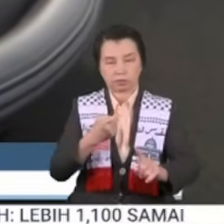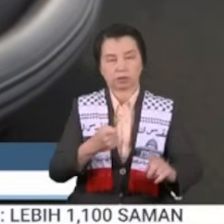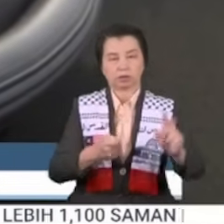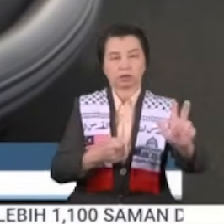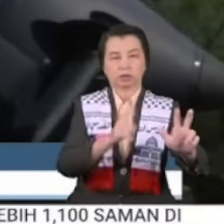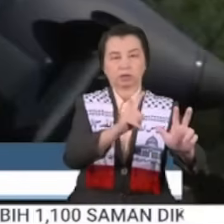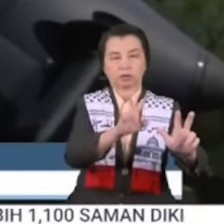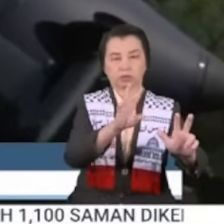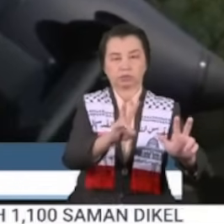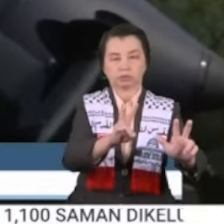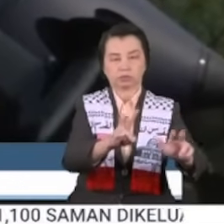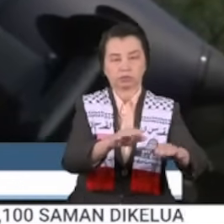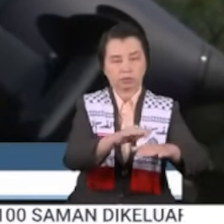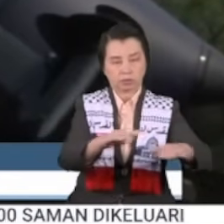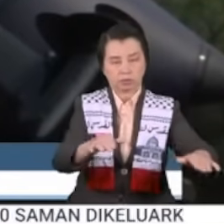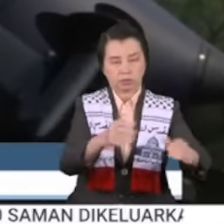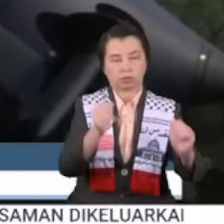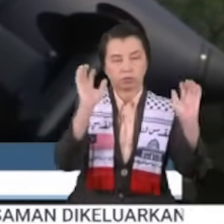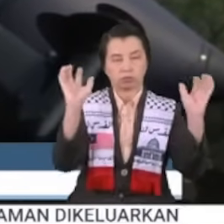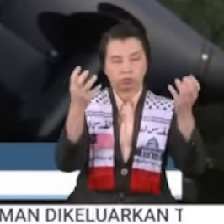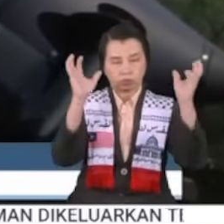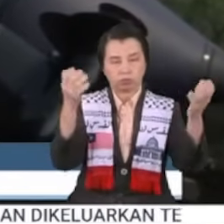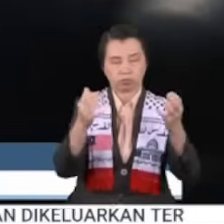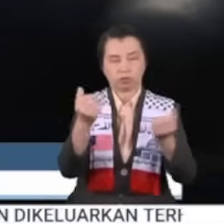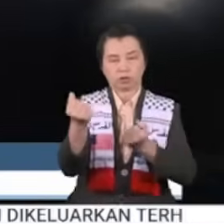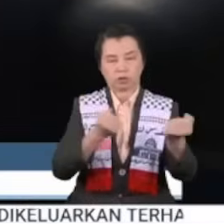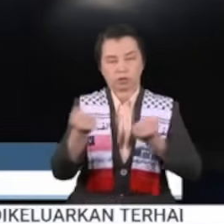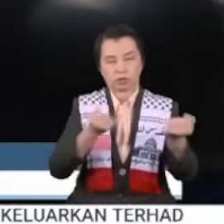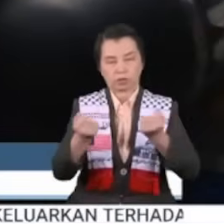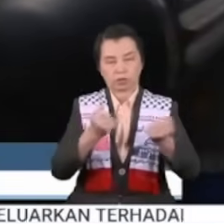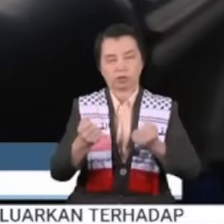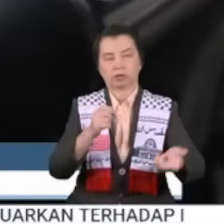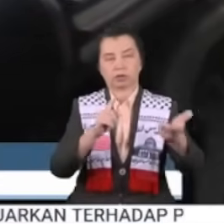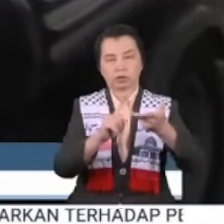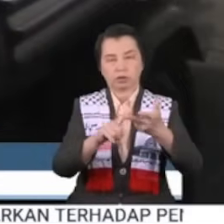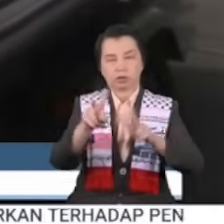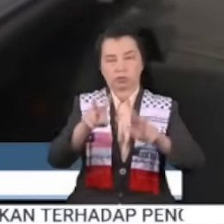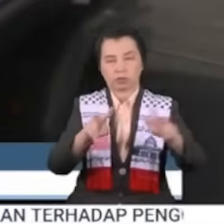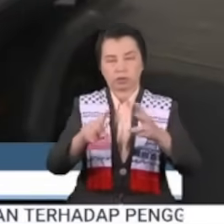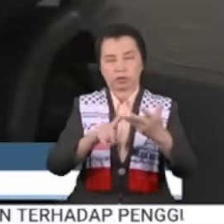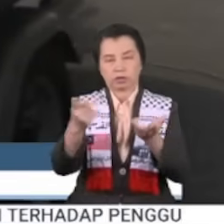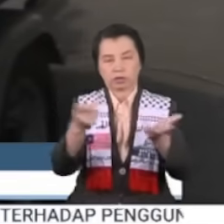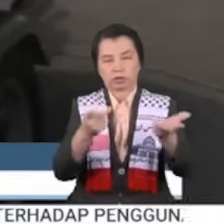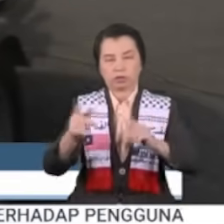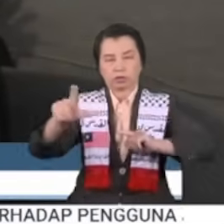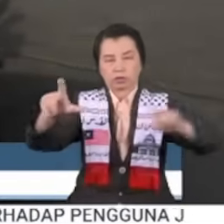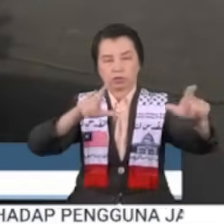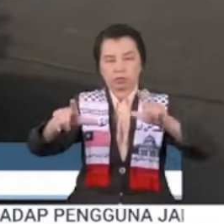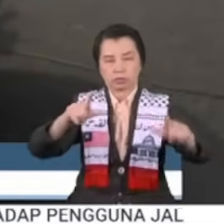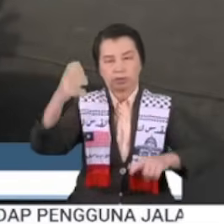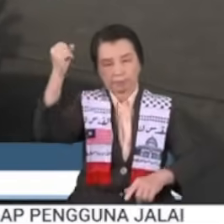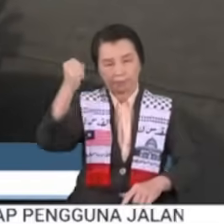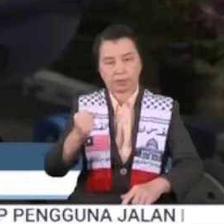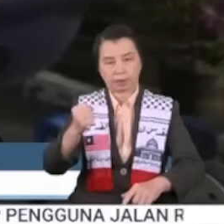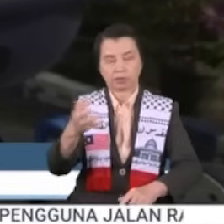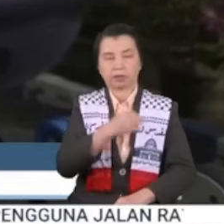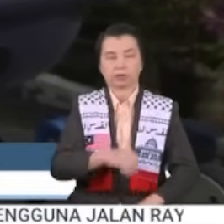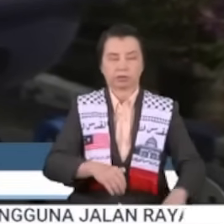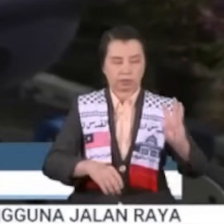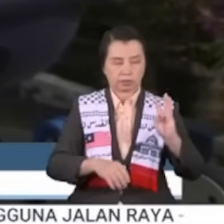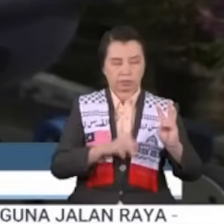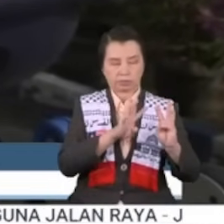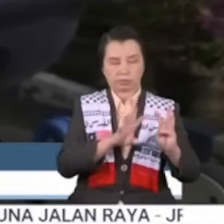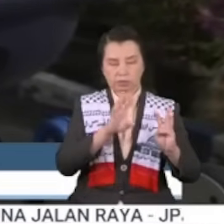317 aset darat termasuk ambulans kenderaan pacuan empat roda Van kereta lori dan Bas manakala